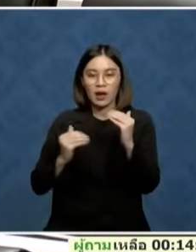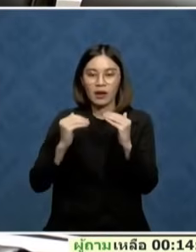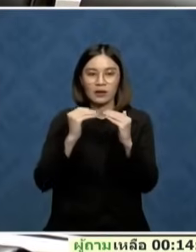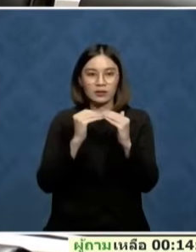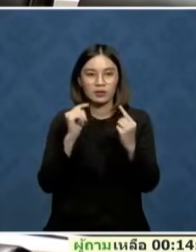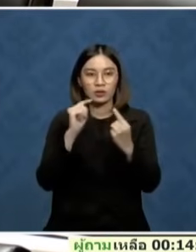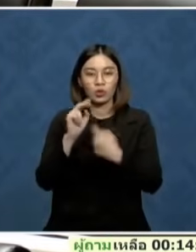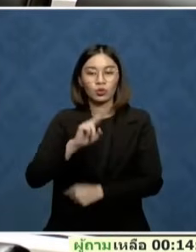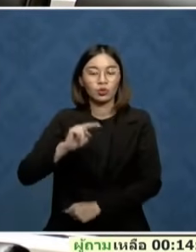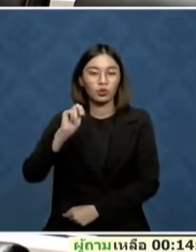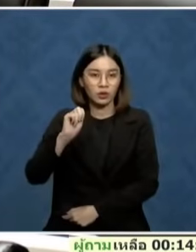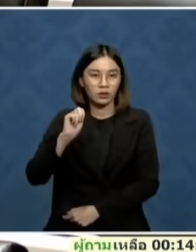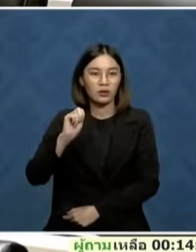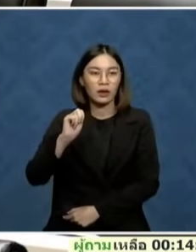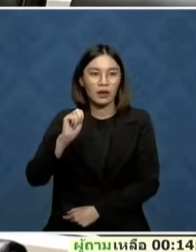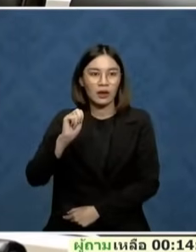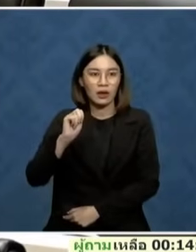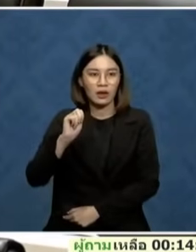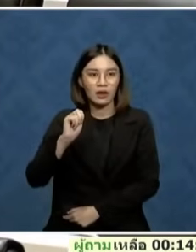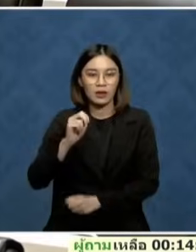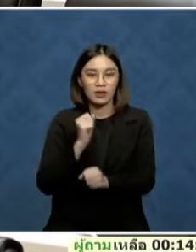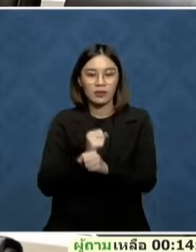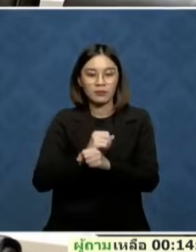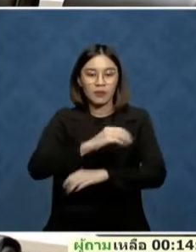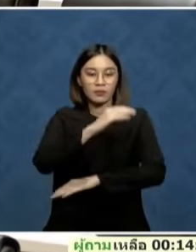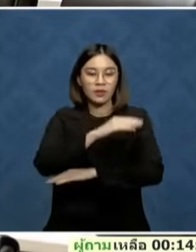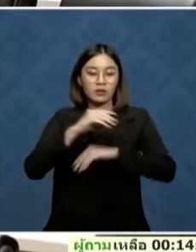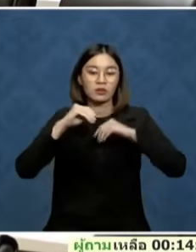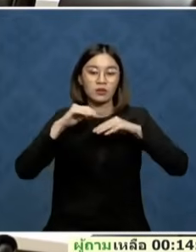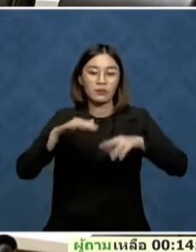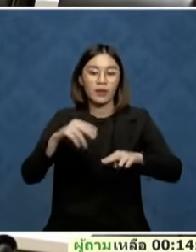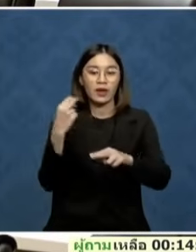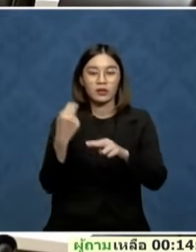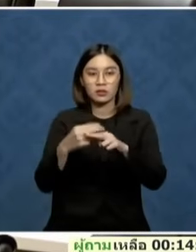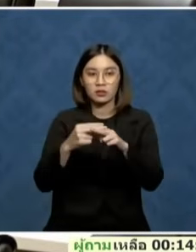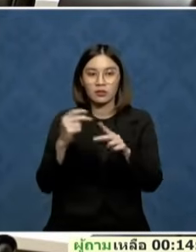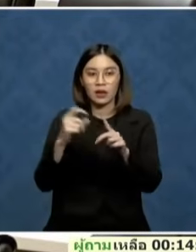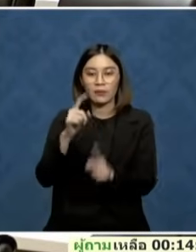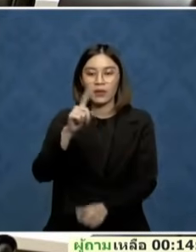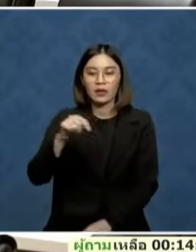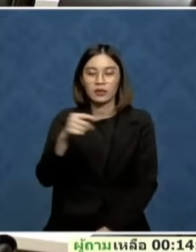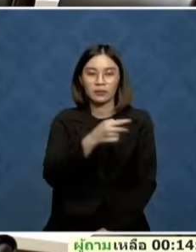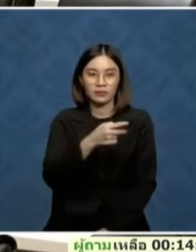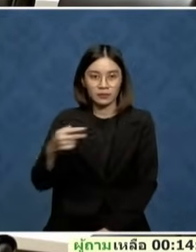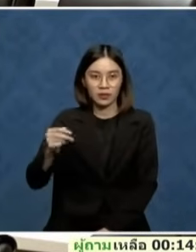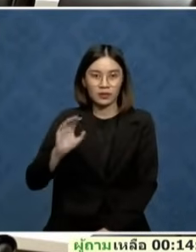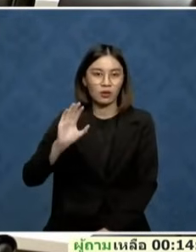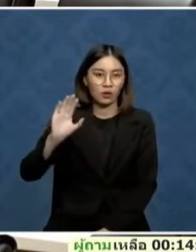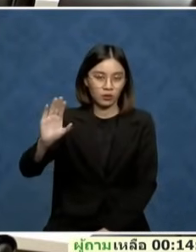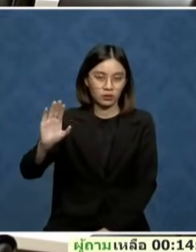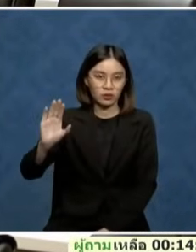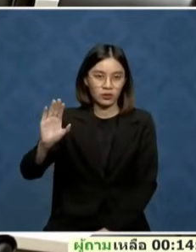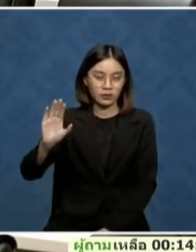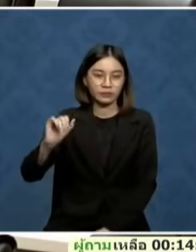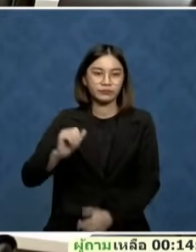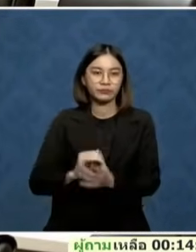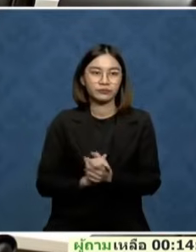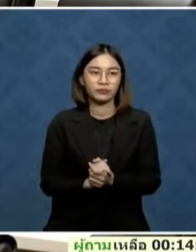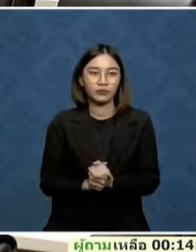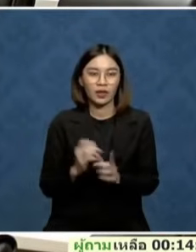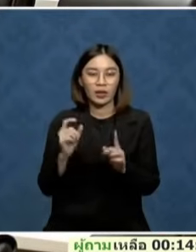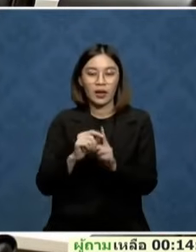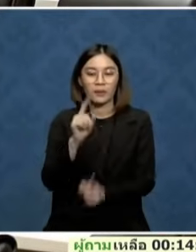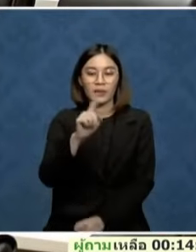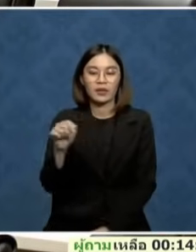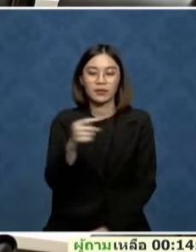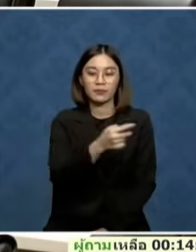สหประชาชาตินะครับได้ตีพิมพ์รายงานชื่อ Banking on the Debt Trade How Banks and Governments Enable